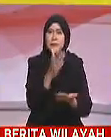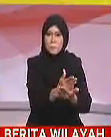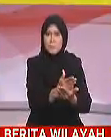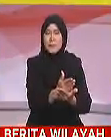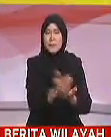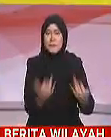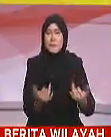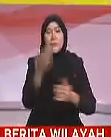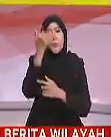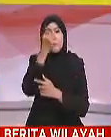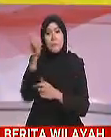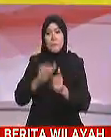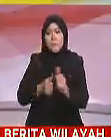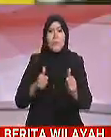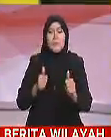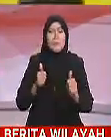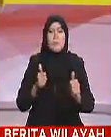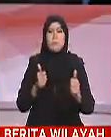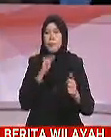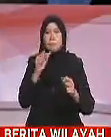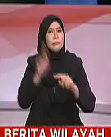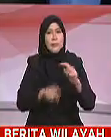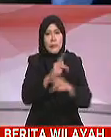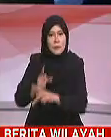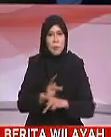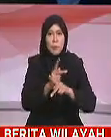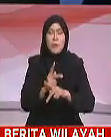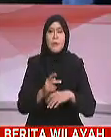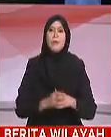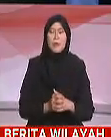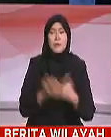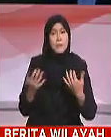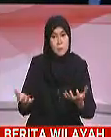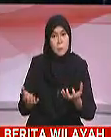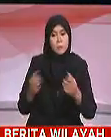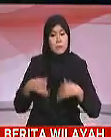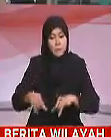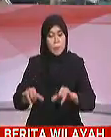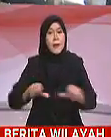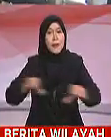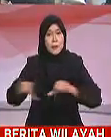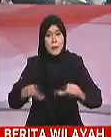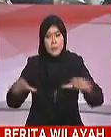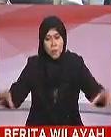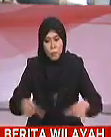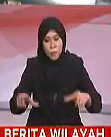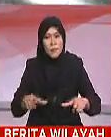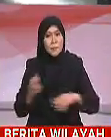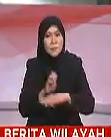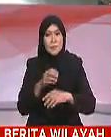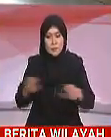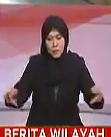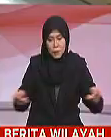serta-merta bagi mengelak keadaan tidak terkawal. Bagi penduduk yang mahu meneruskan aktiviti pelombongan termasuk di tanah